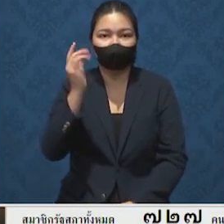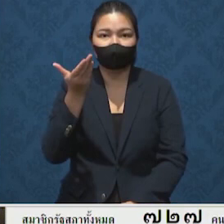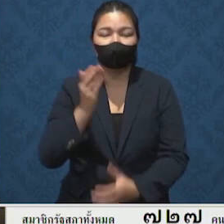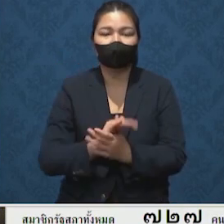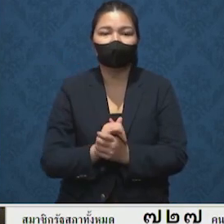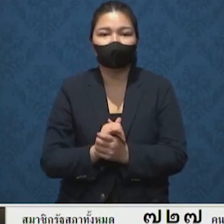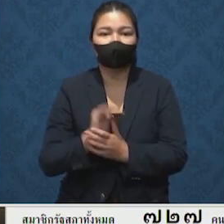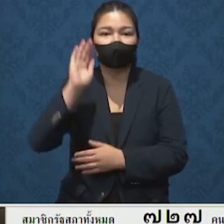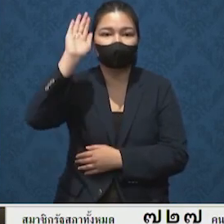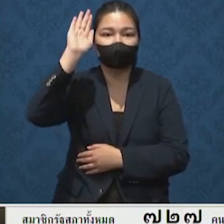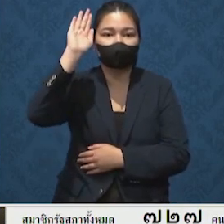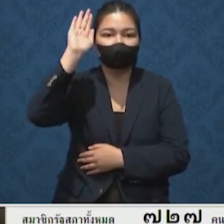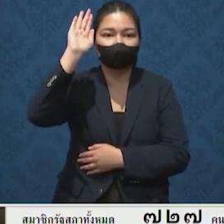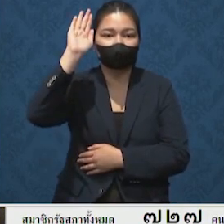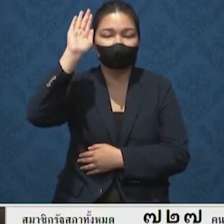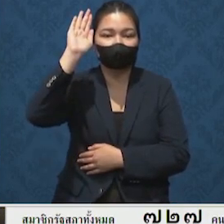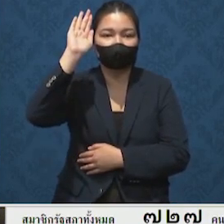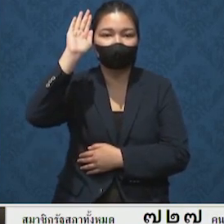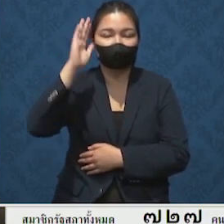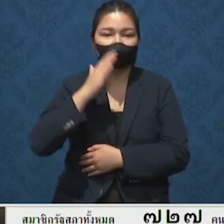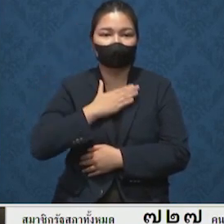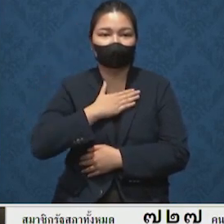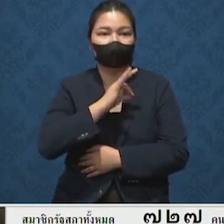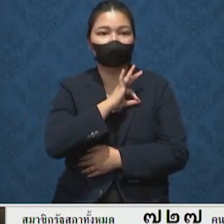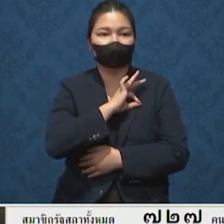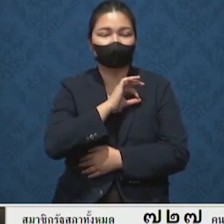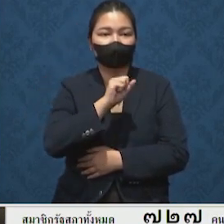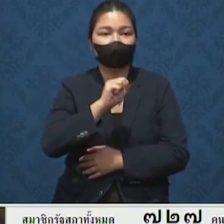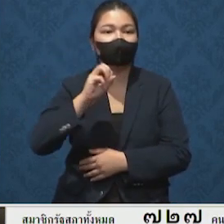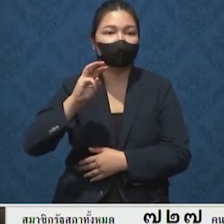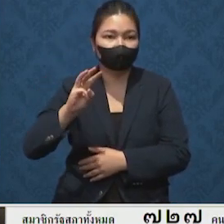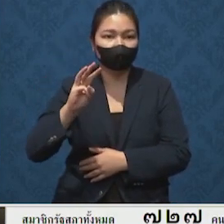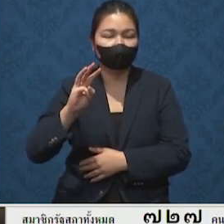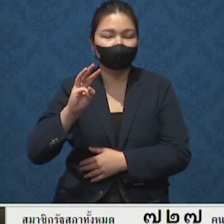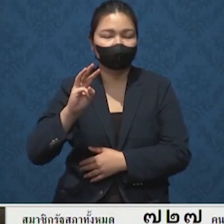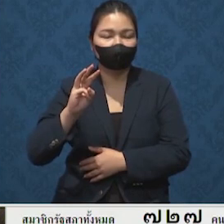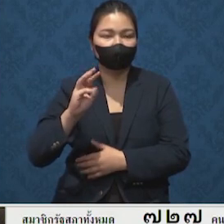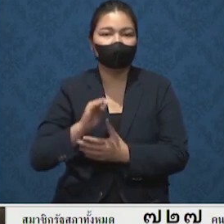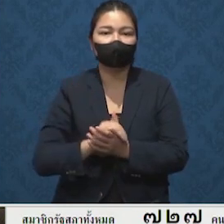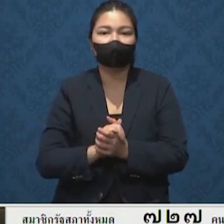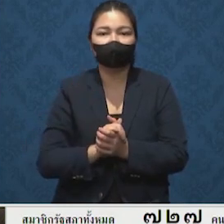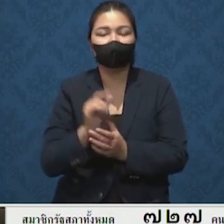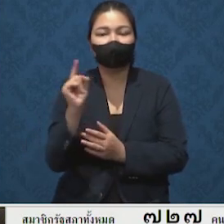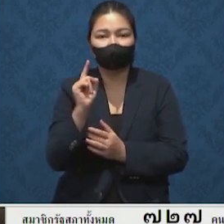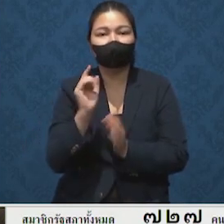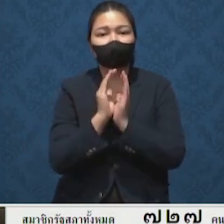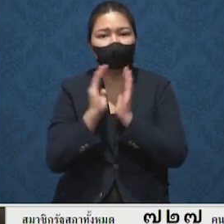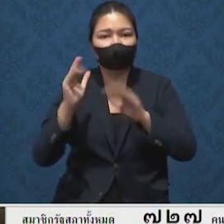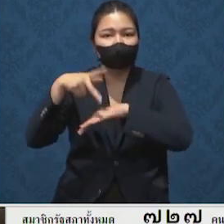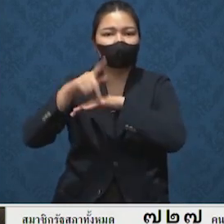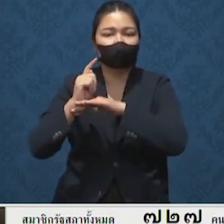ธานครับ ขออนุญาตแสวงการสมาชิกวุฒิสภาในฐานะสมาชิกรัฐสภาต้องขอบคุณท่านประธานนะครับ